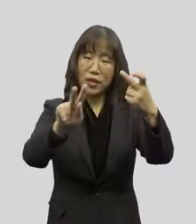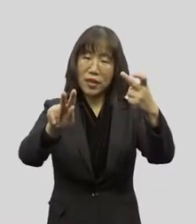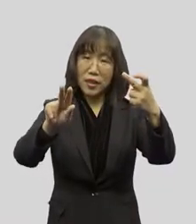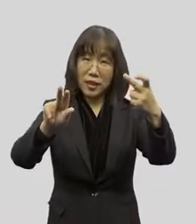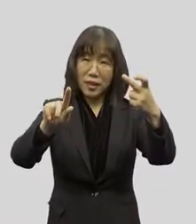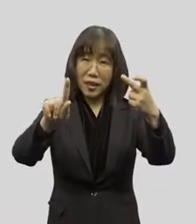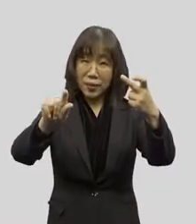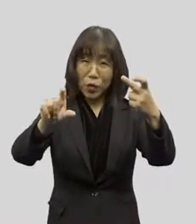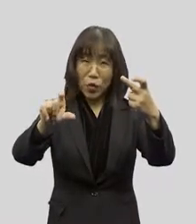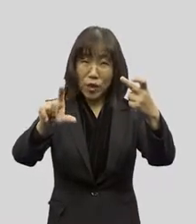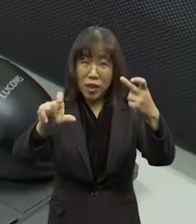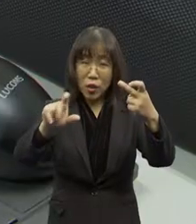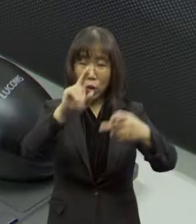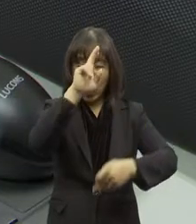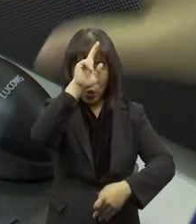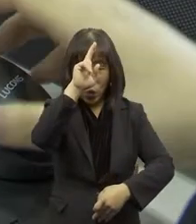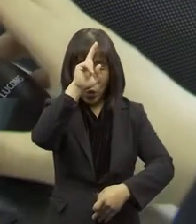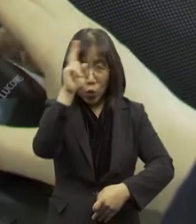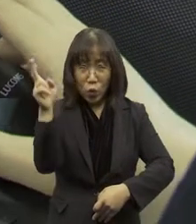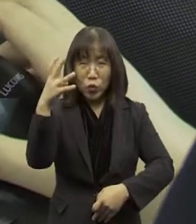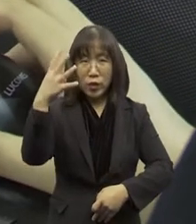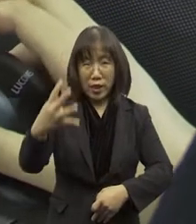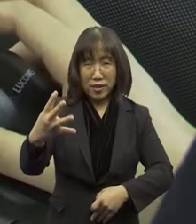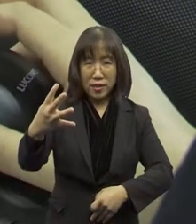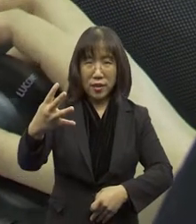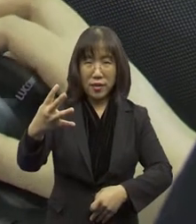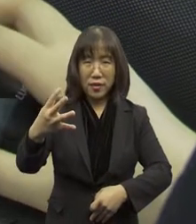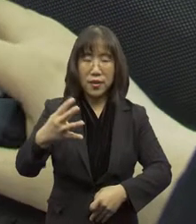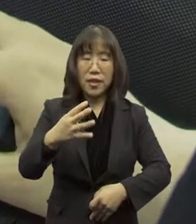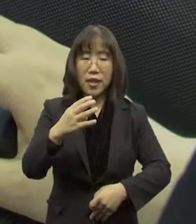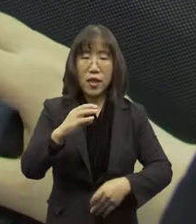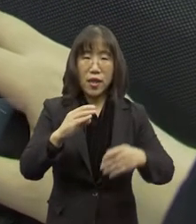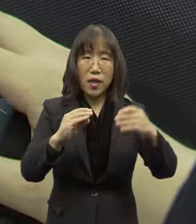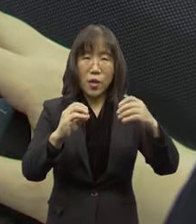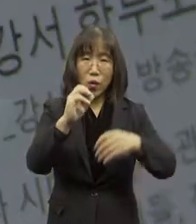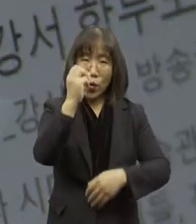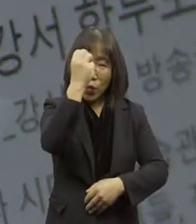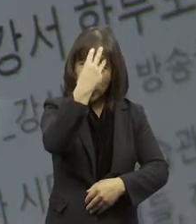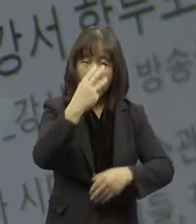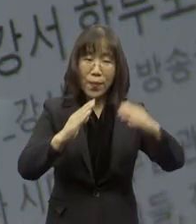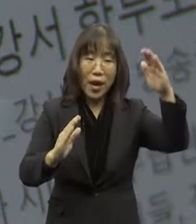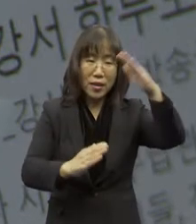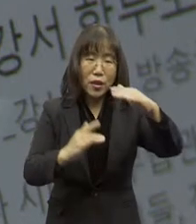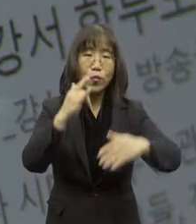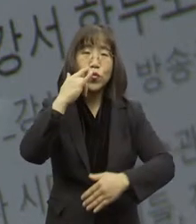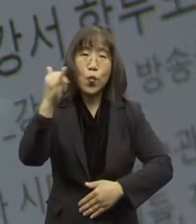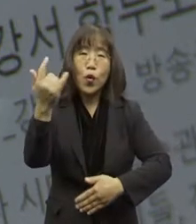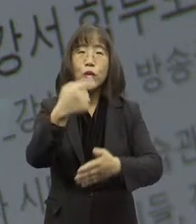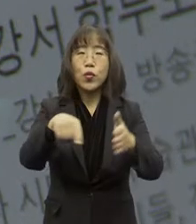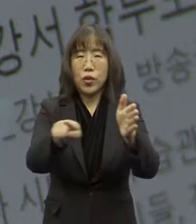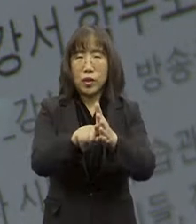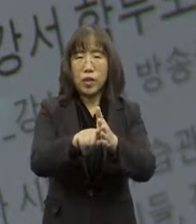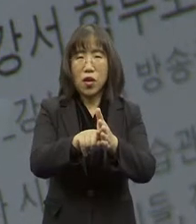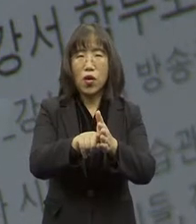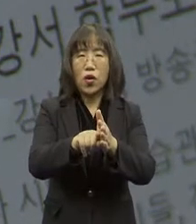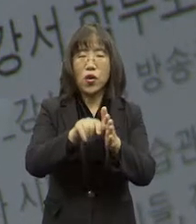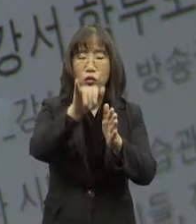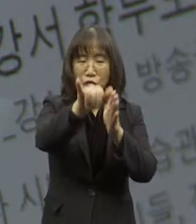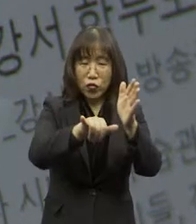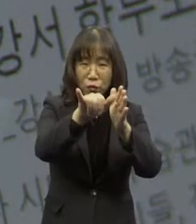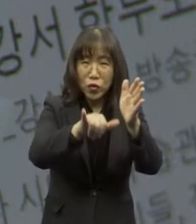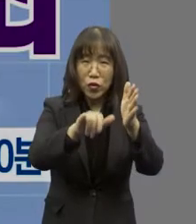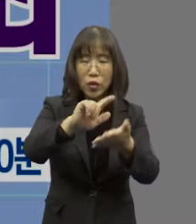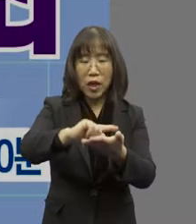오는 12월 15일 오후 4시 대입 수험생과 학부모 등을 대상으로 강서구청 유튜브 아이강서TV